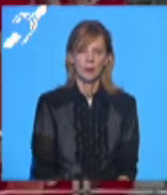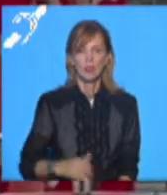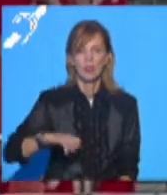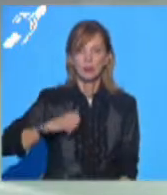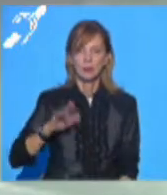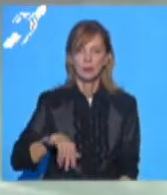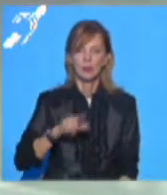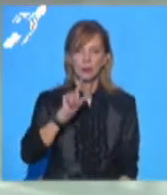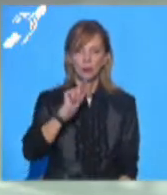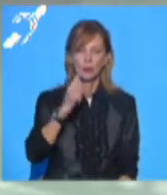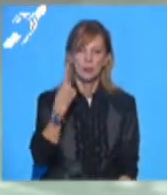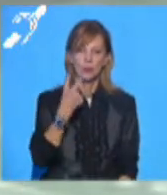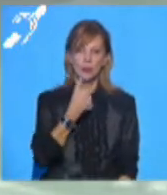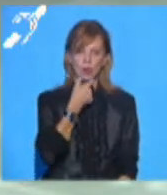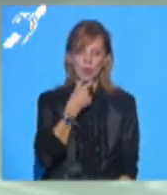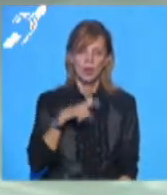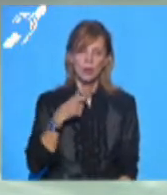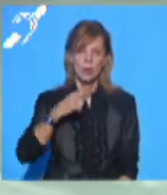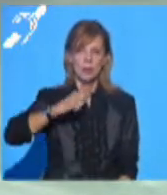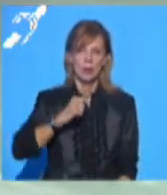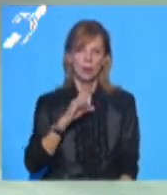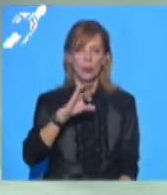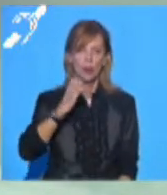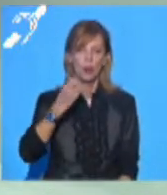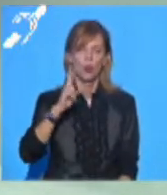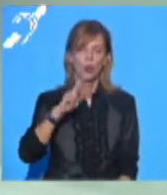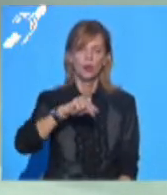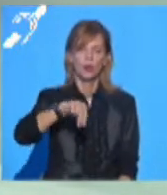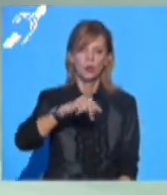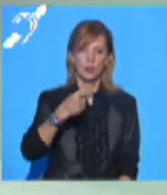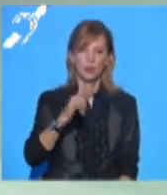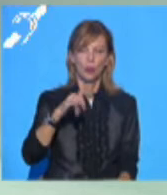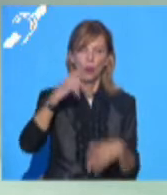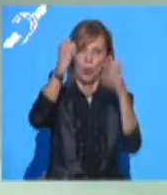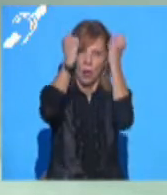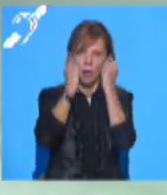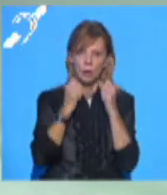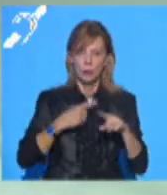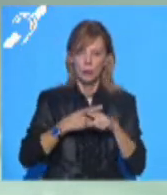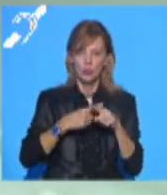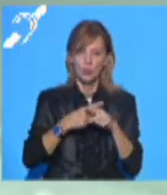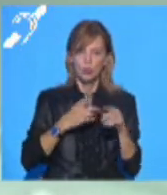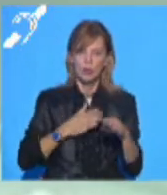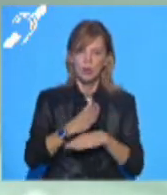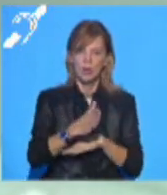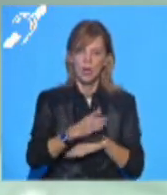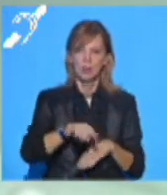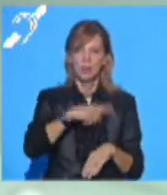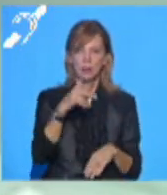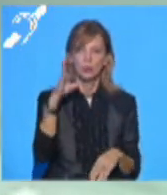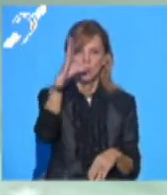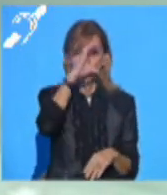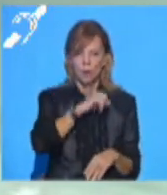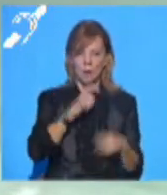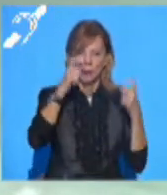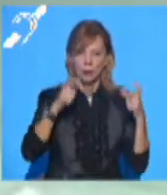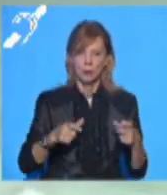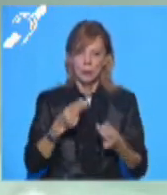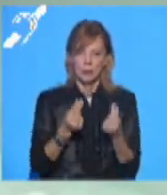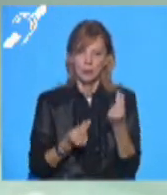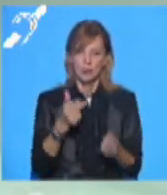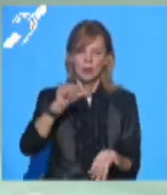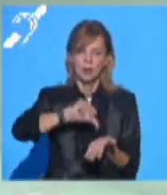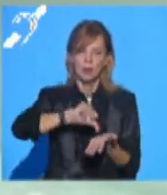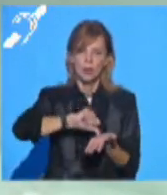Tânărul are 21 de ani și este din comuna Cocu din Argeș. Cu o cagulă pe cap și un cuțit în mână, a intrat puțin după miezul nopții într-o sală de jocuri din